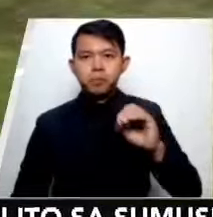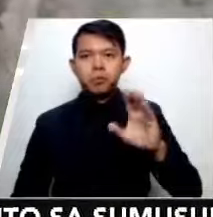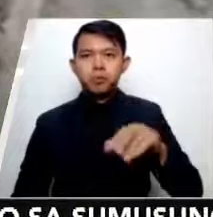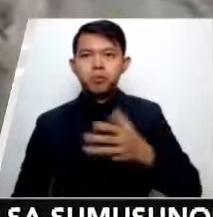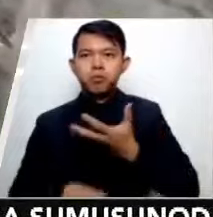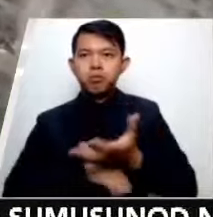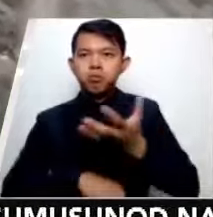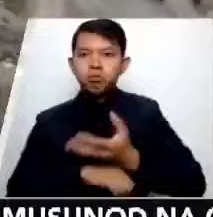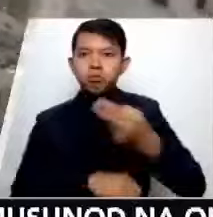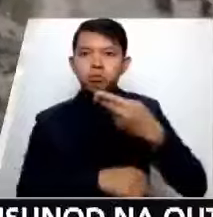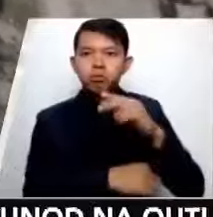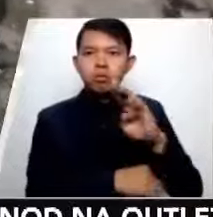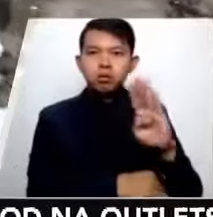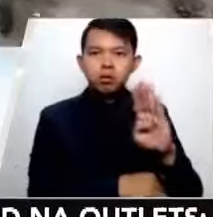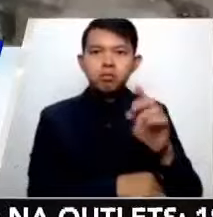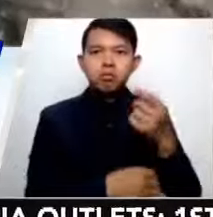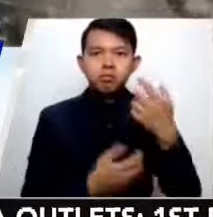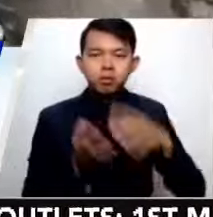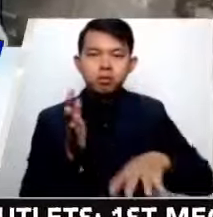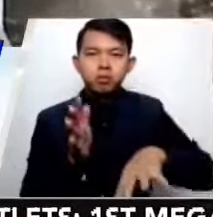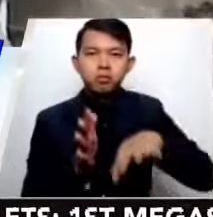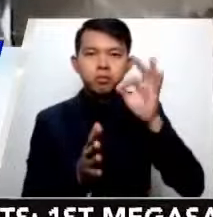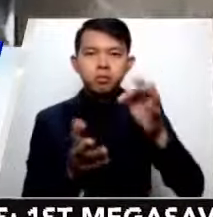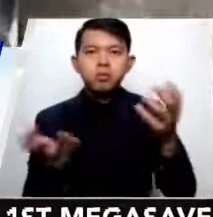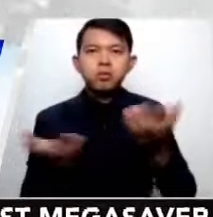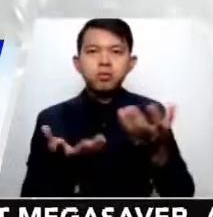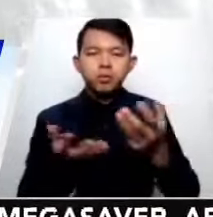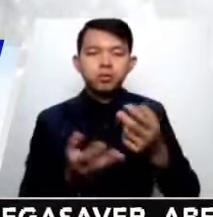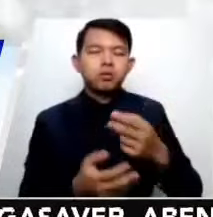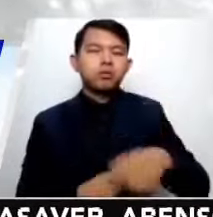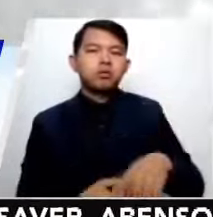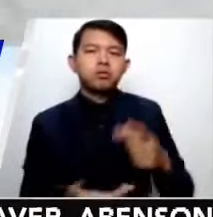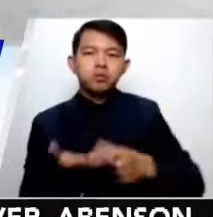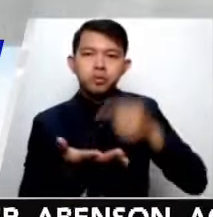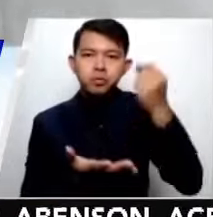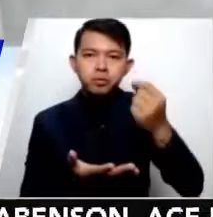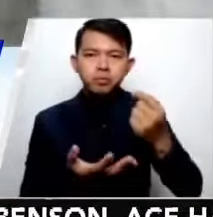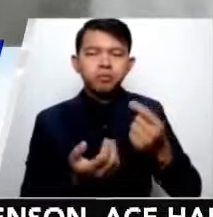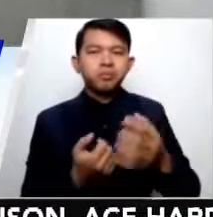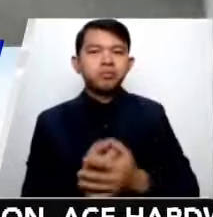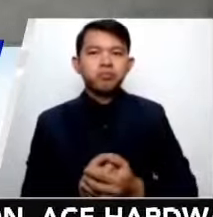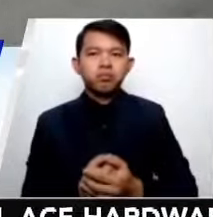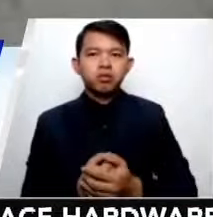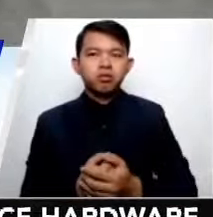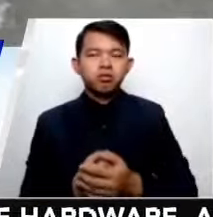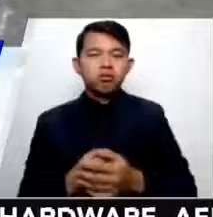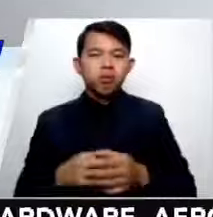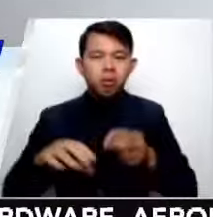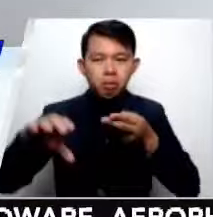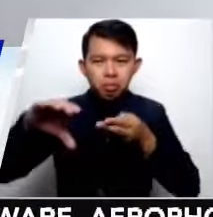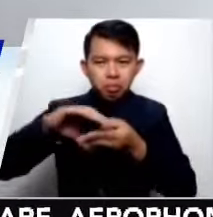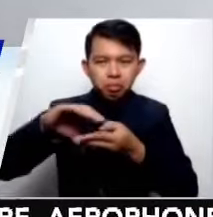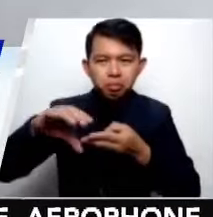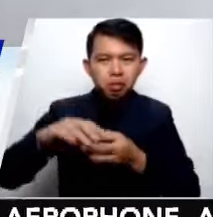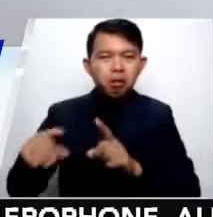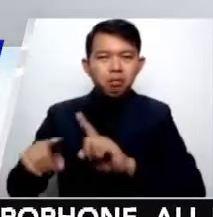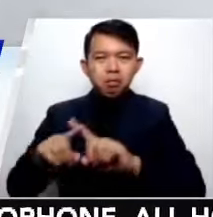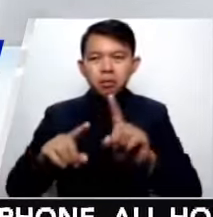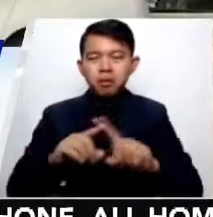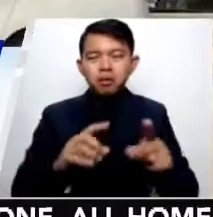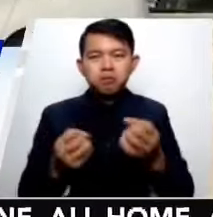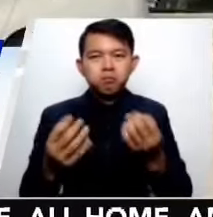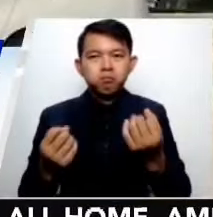sa ilalim ng mga villa ng Zun Yuan Technology ang mga tunnel. Ayon sa mga otoridad, posibleng doon dumaan